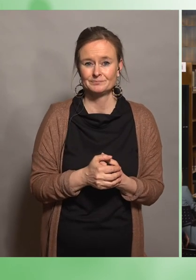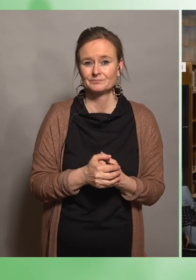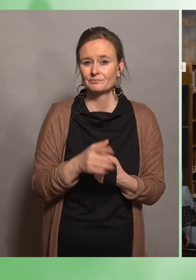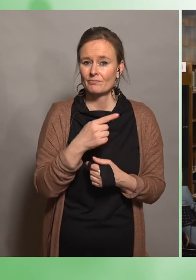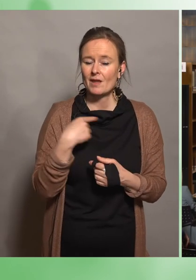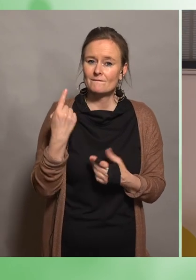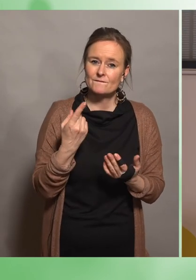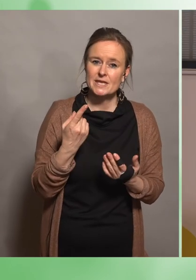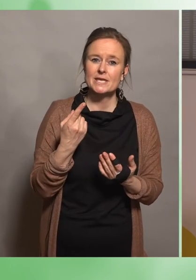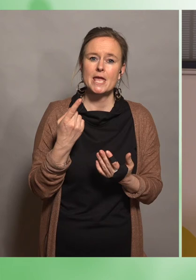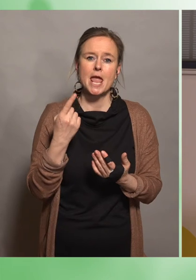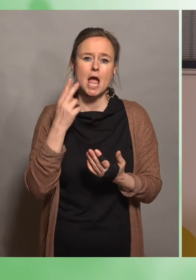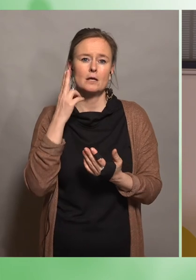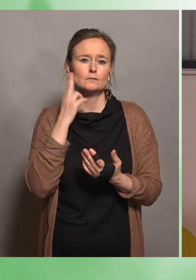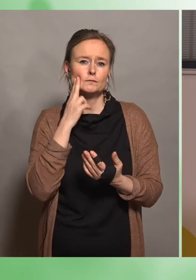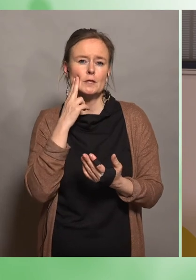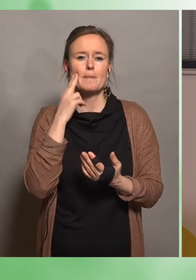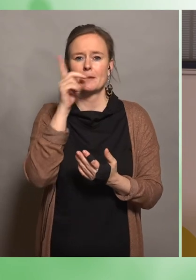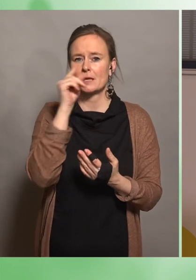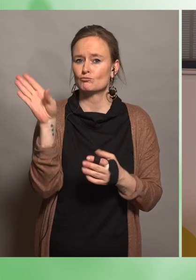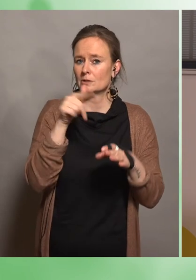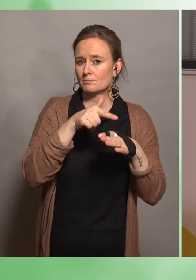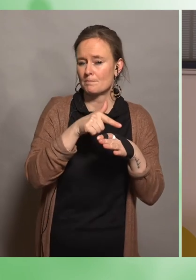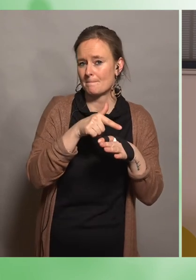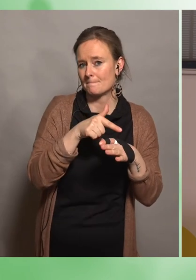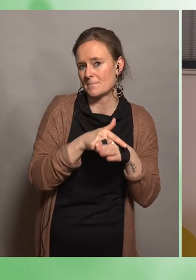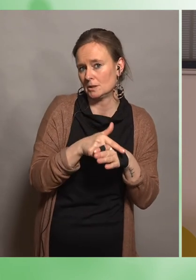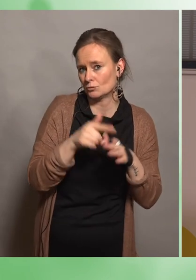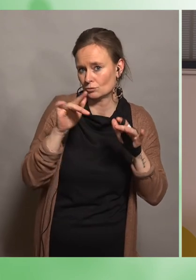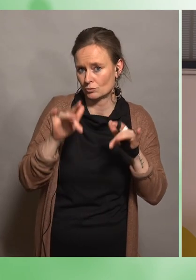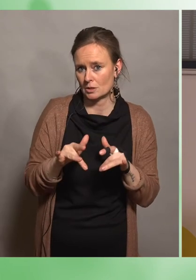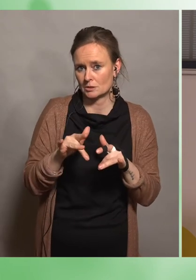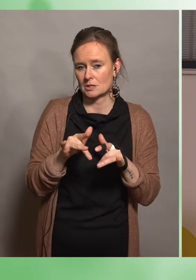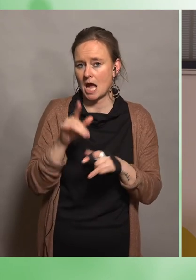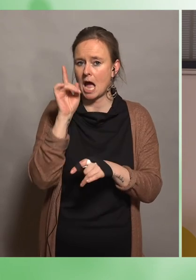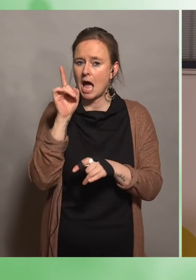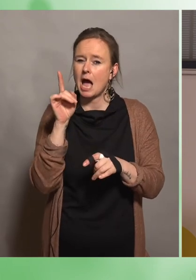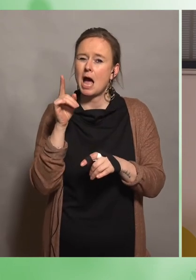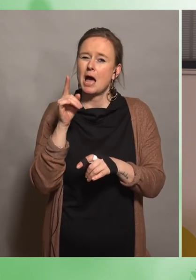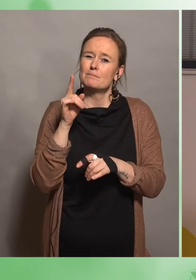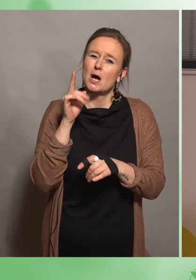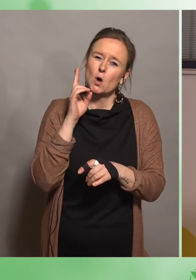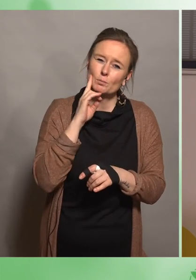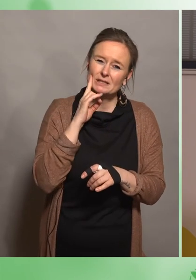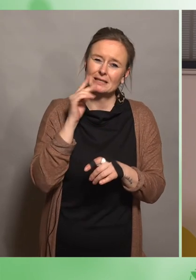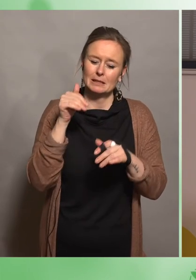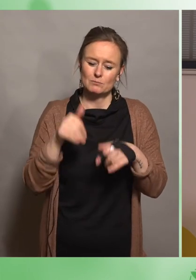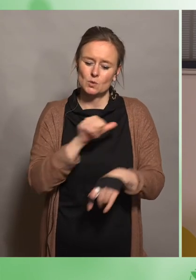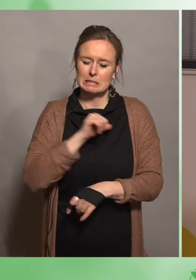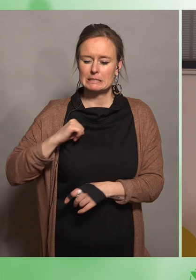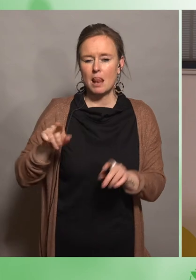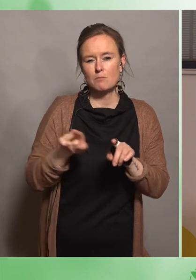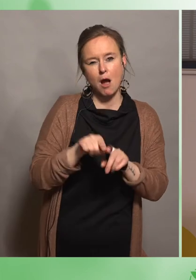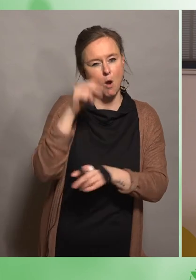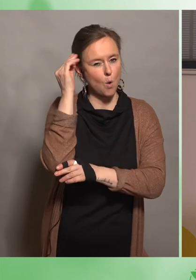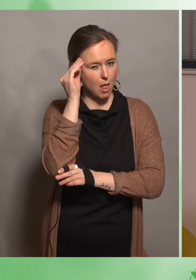Unternehmen Menschen mit besonderen Bedürfnissen. Wir haben aber auch als Betrieb überhaupt erst lernen müssen, das ist jetzt ein Prozess, den